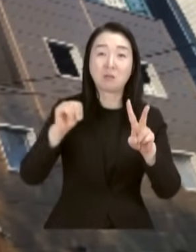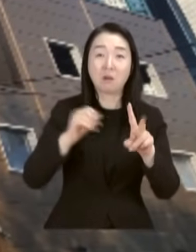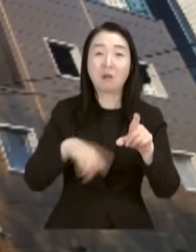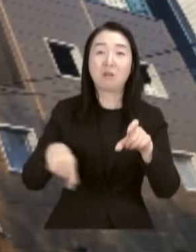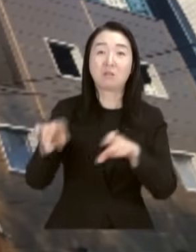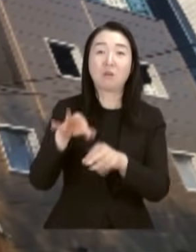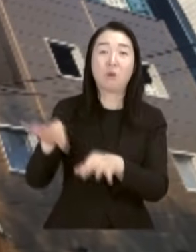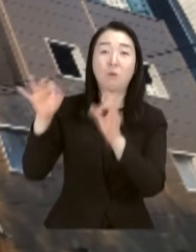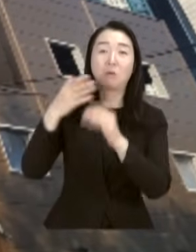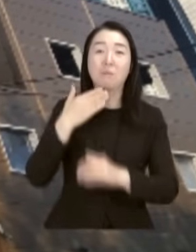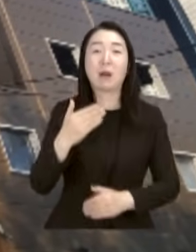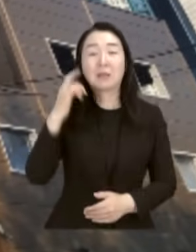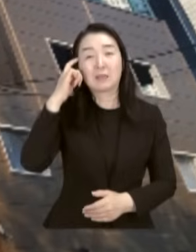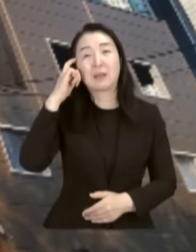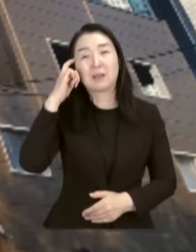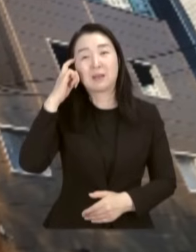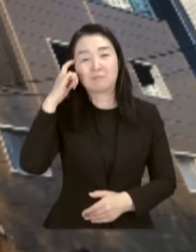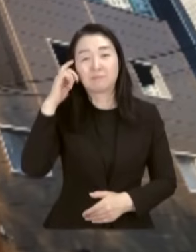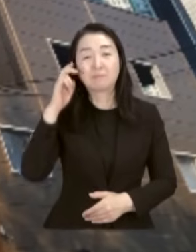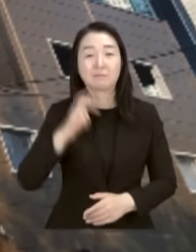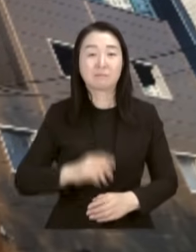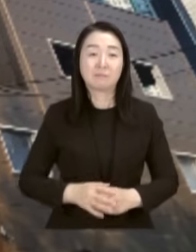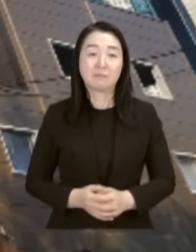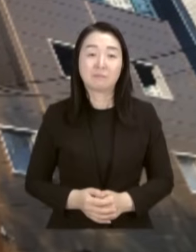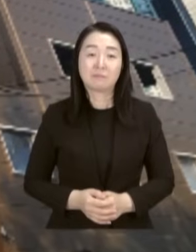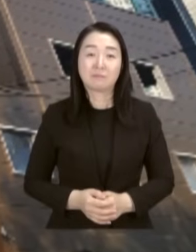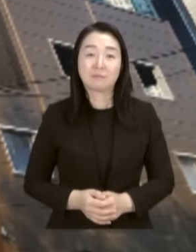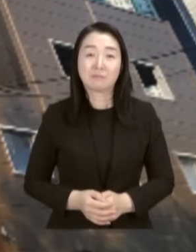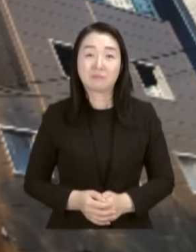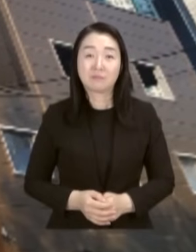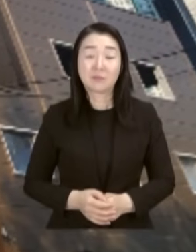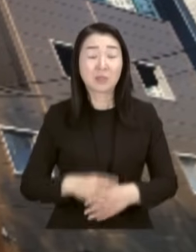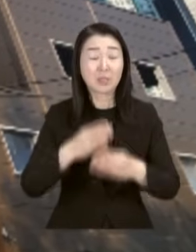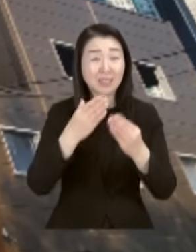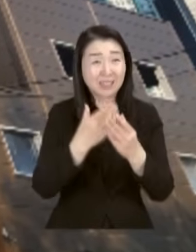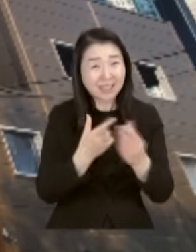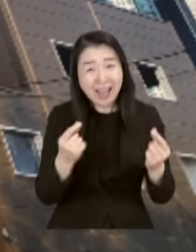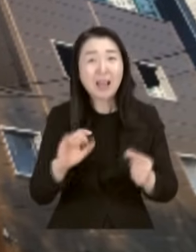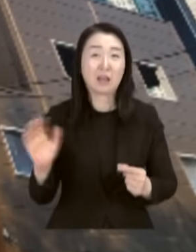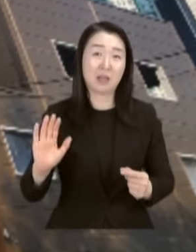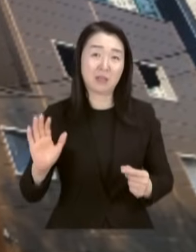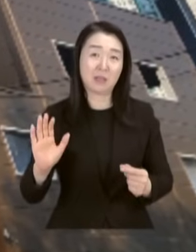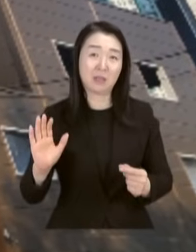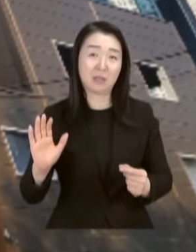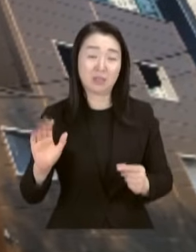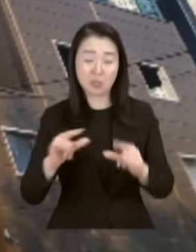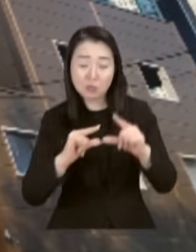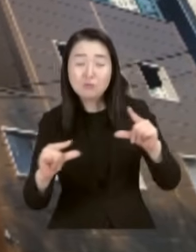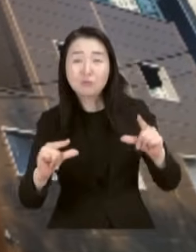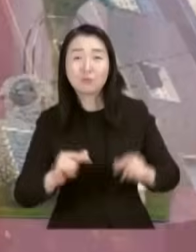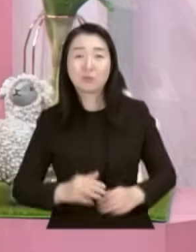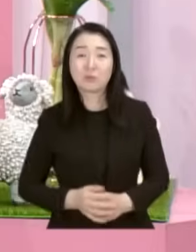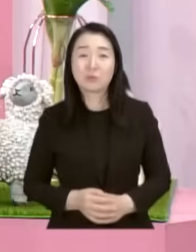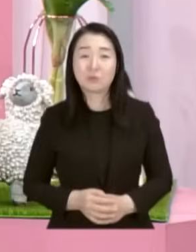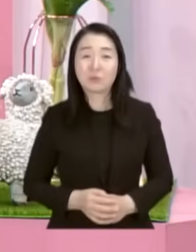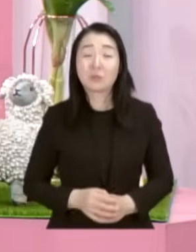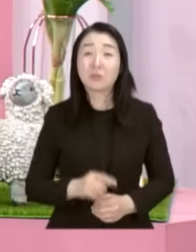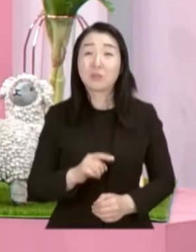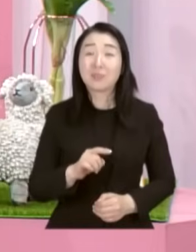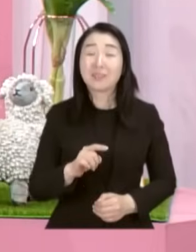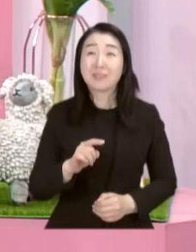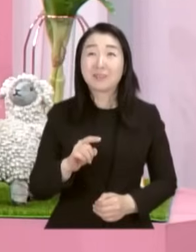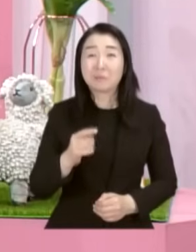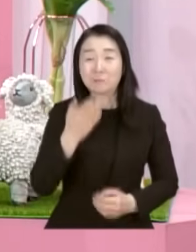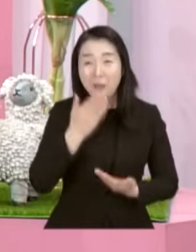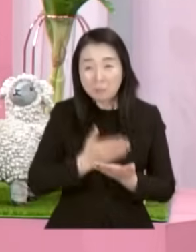많으면 2억 더 받을 수 있는데 이런 생각을 하신 분들이 있어요. 다는 안 그래요. 근데 그분들이 제발